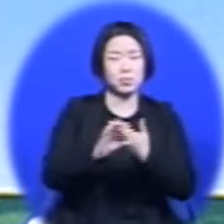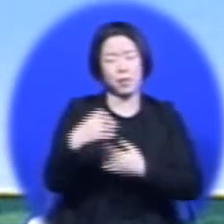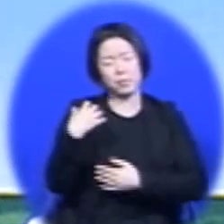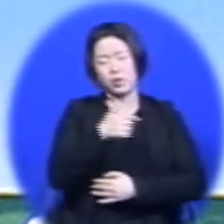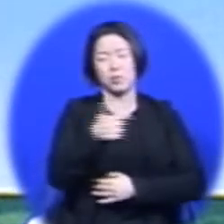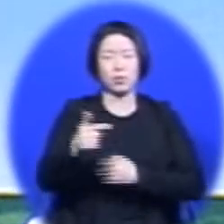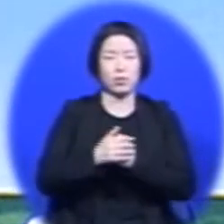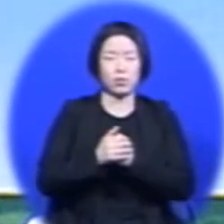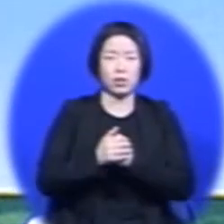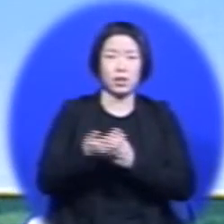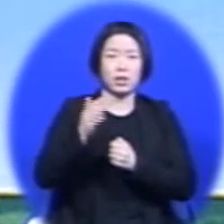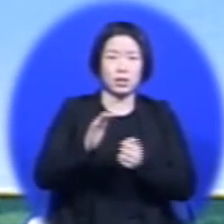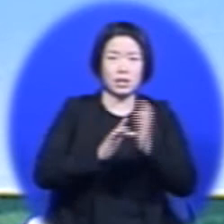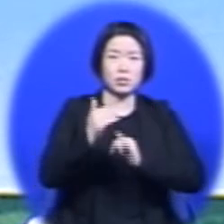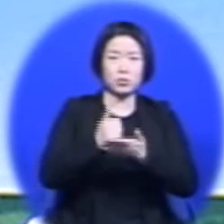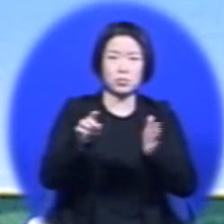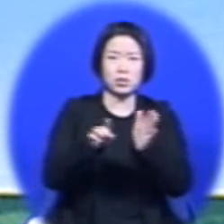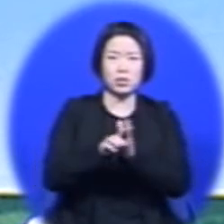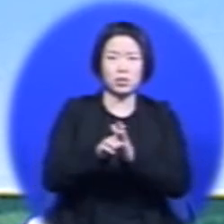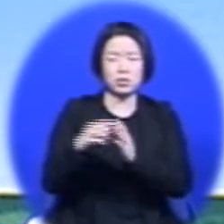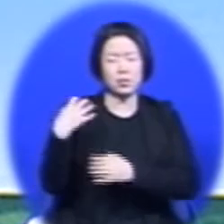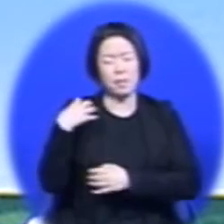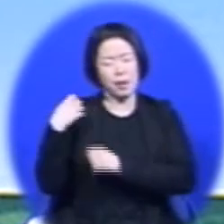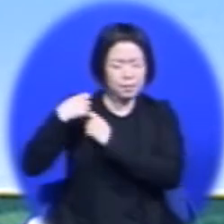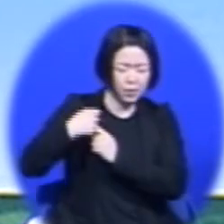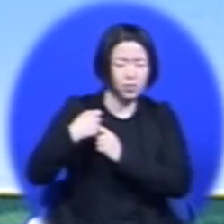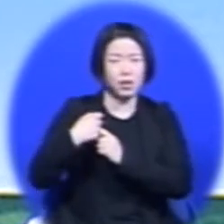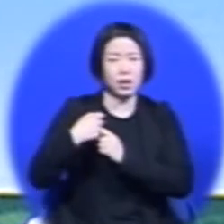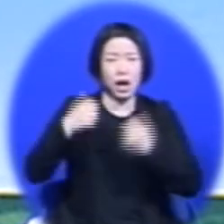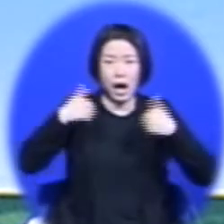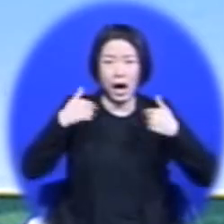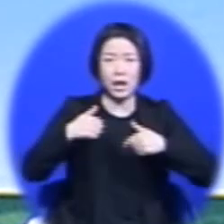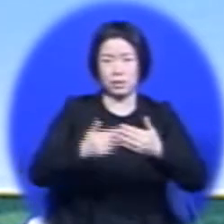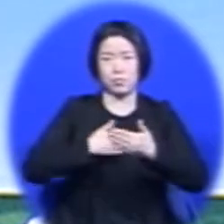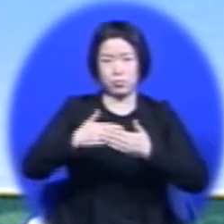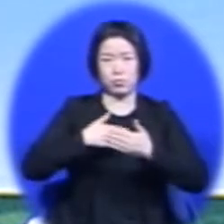예수 믿는 것이 짐이에요. 항상 불안합니다.